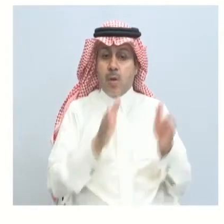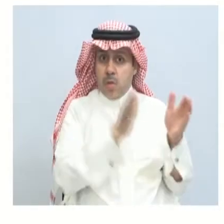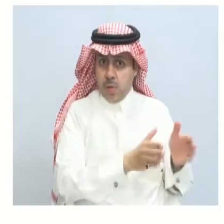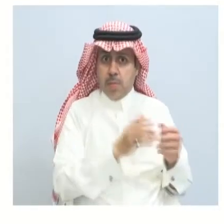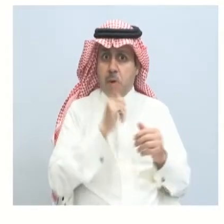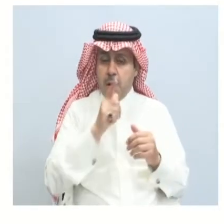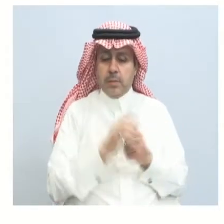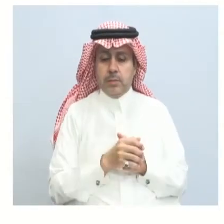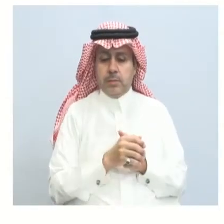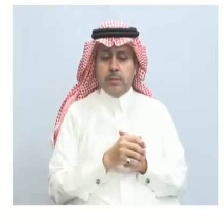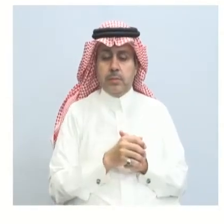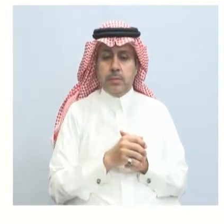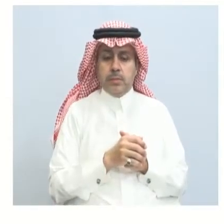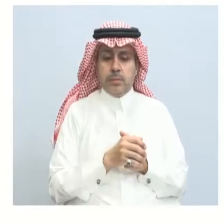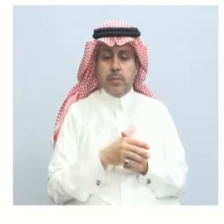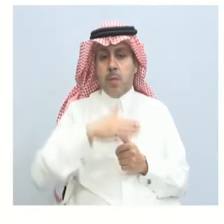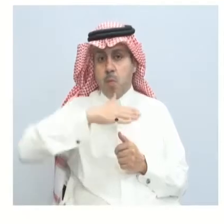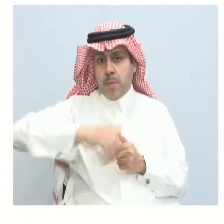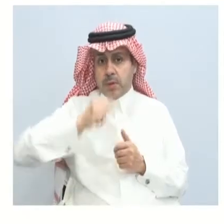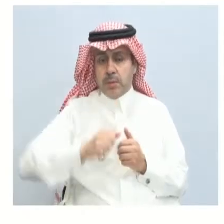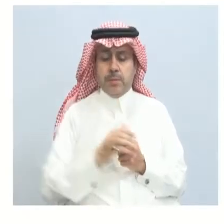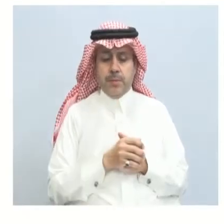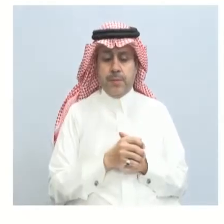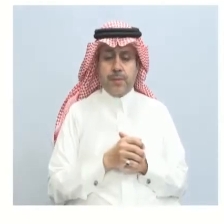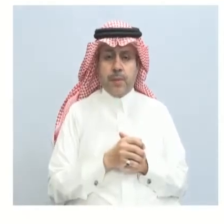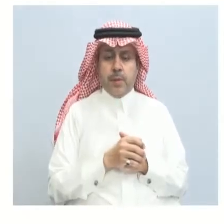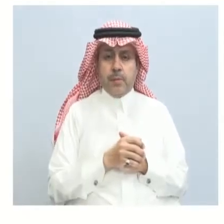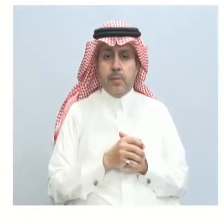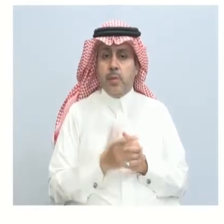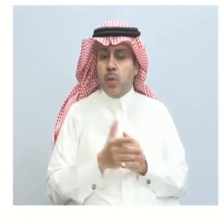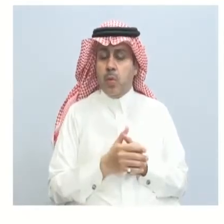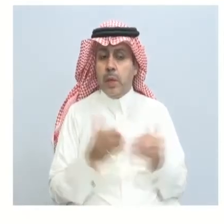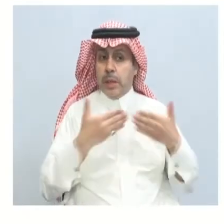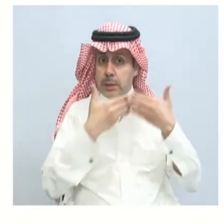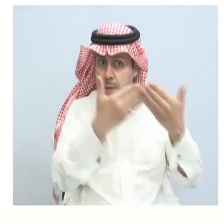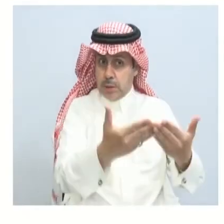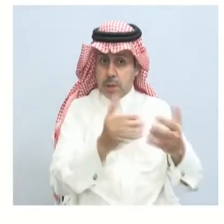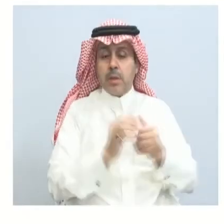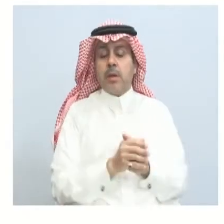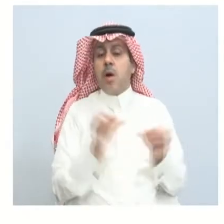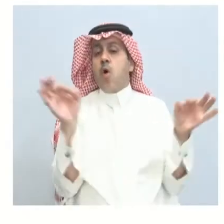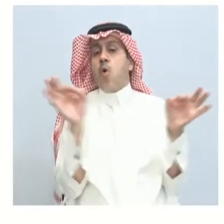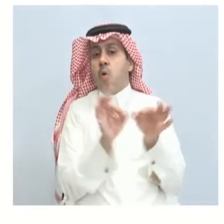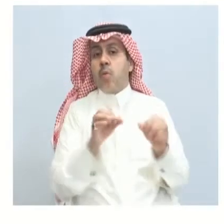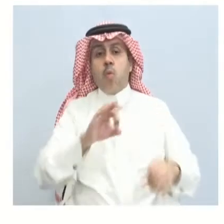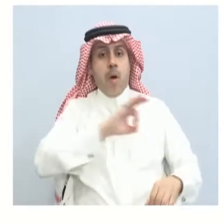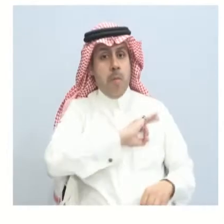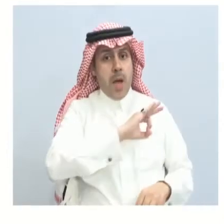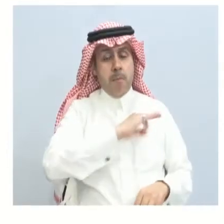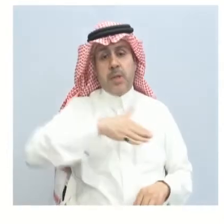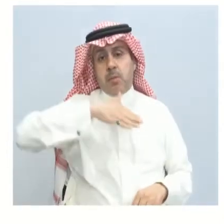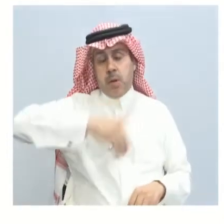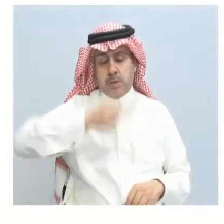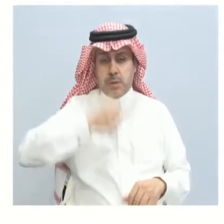بعد ذلك النبي صلى الله عليه وسلم من هم من هو الذي يحصل على هذه الجائزه جائزه محبه النبي صلى الله عليه